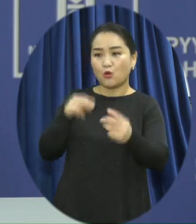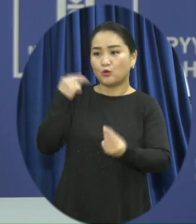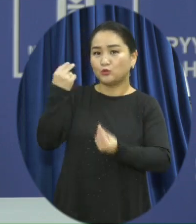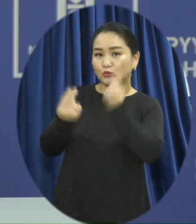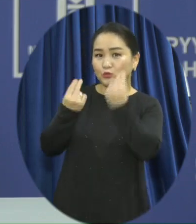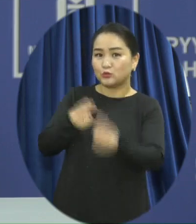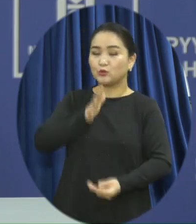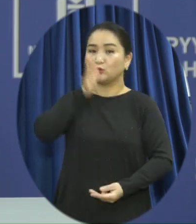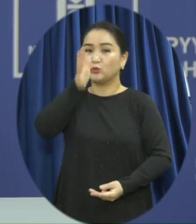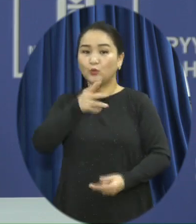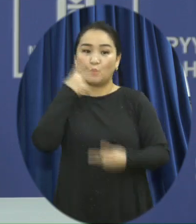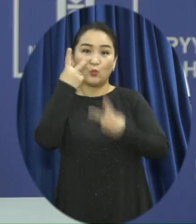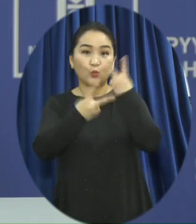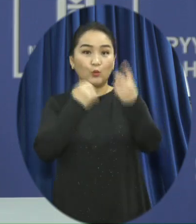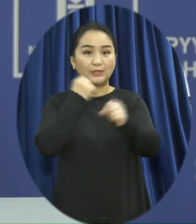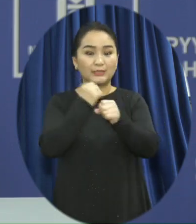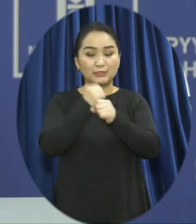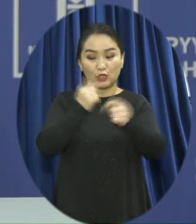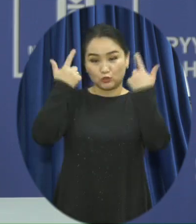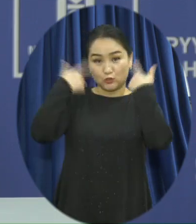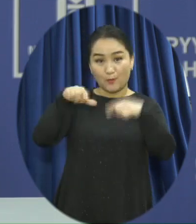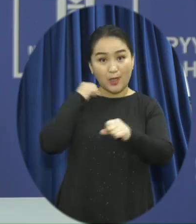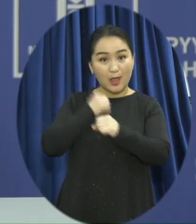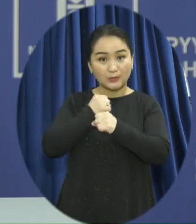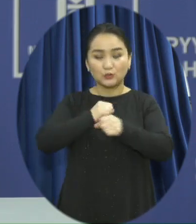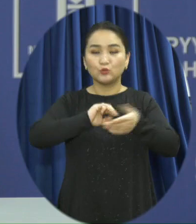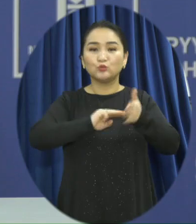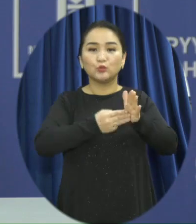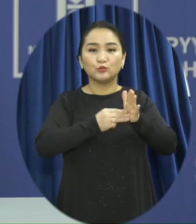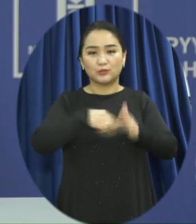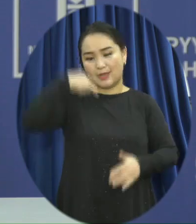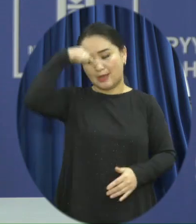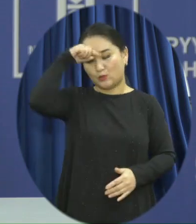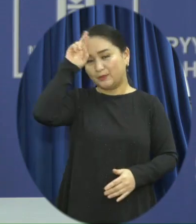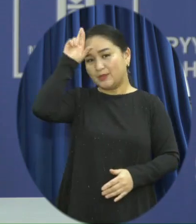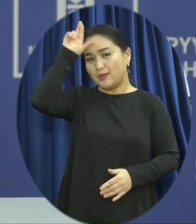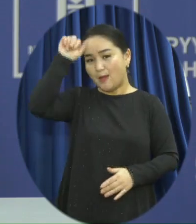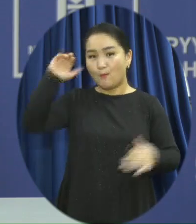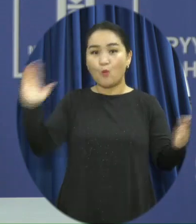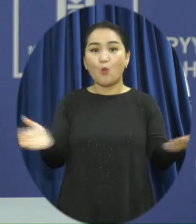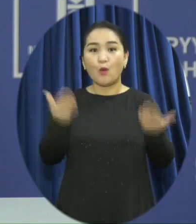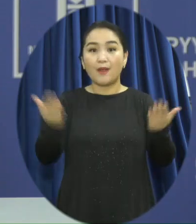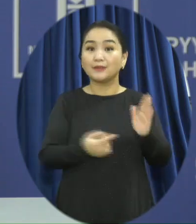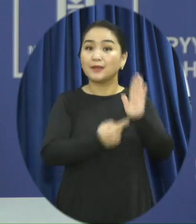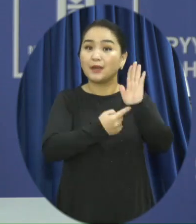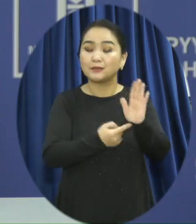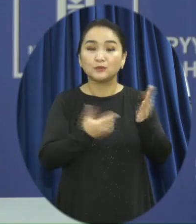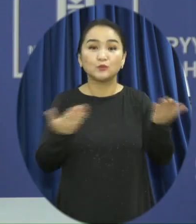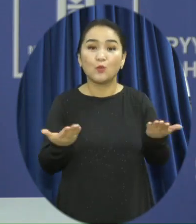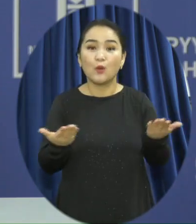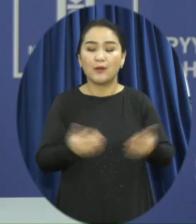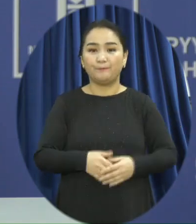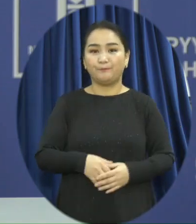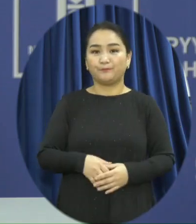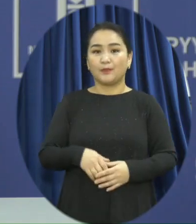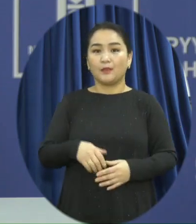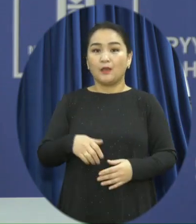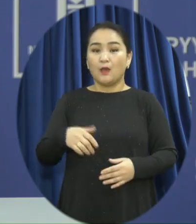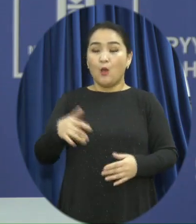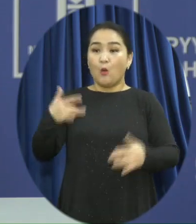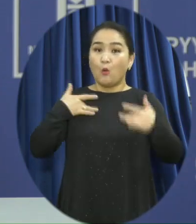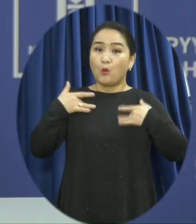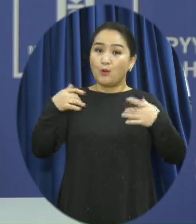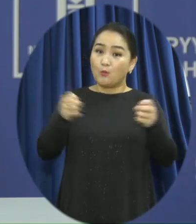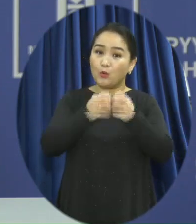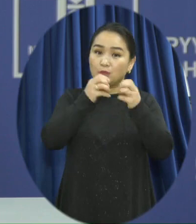үйл ажиллагаанууд зохион байгуулагдахаар юм төлөвлөгдсөн байна. Тийм учраас Эрүүл мэндийн яамнаас уриалга гаргаж байна. Энэ уриалга нь юу гэхээр уран бүтээлчтэй хандаад